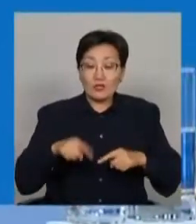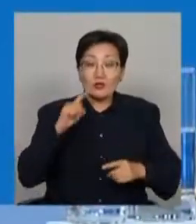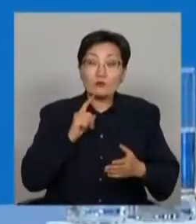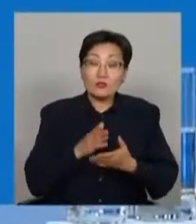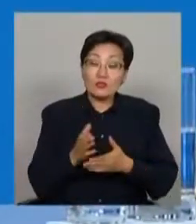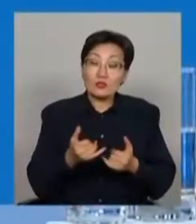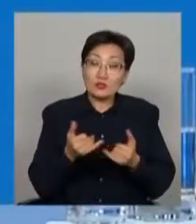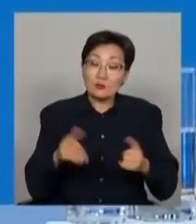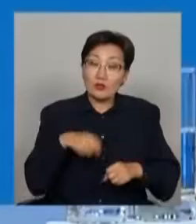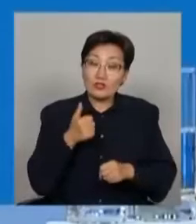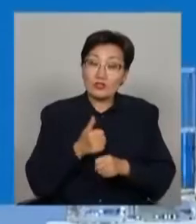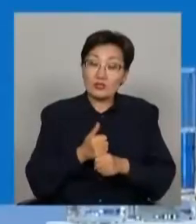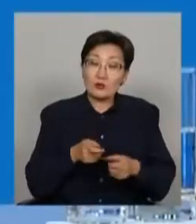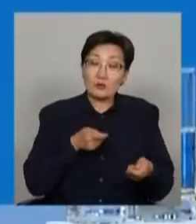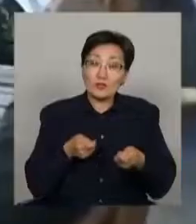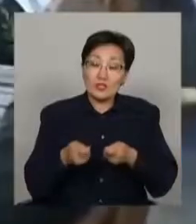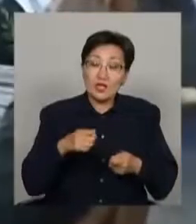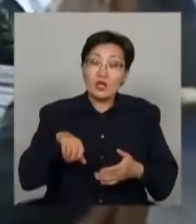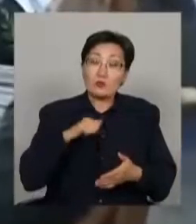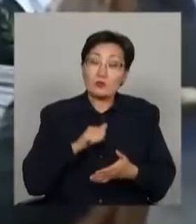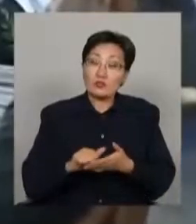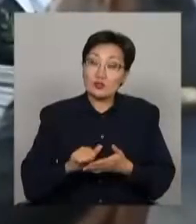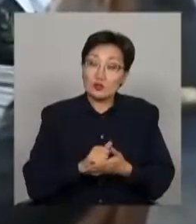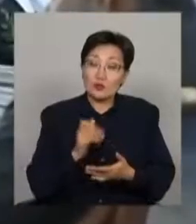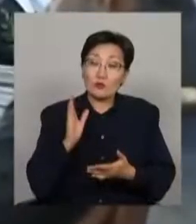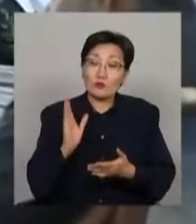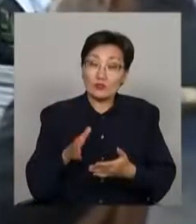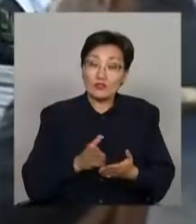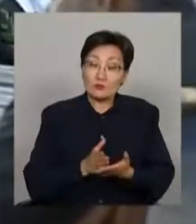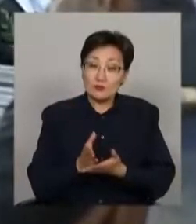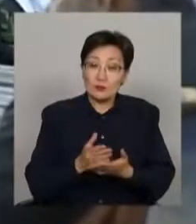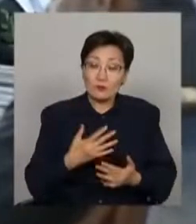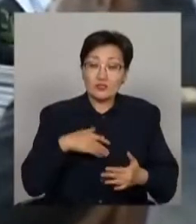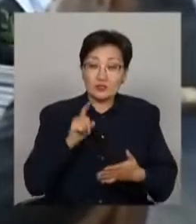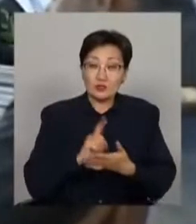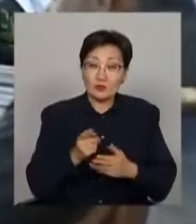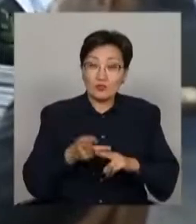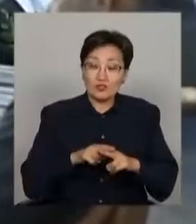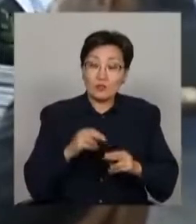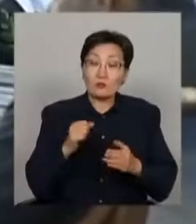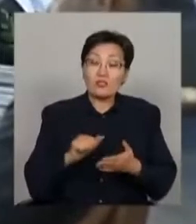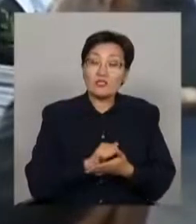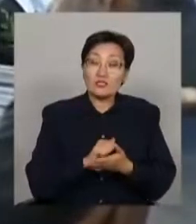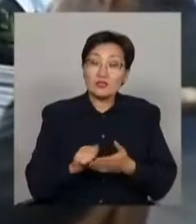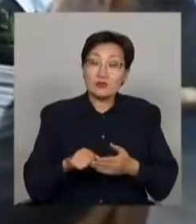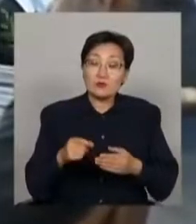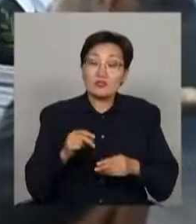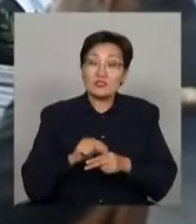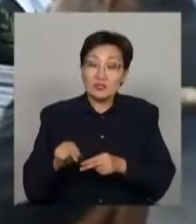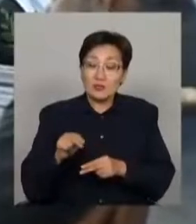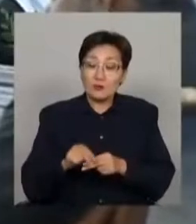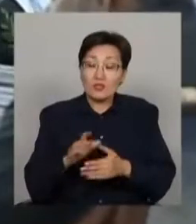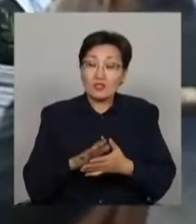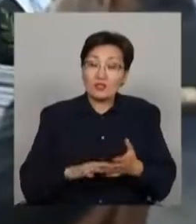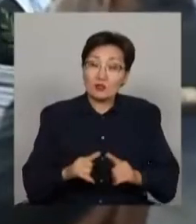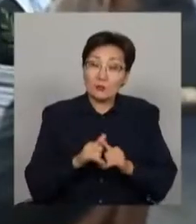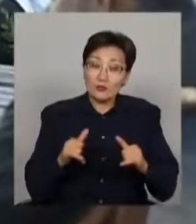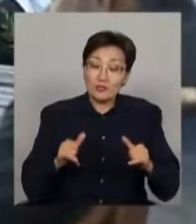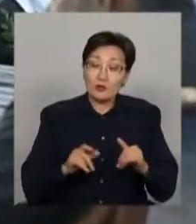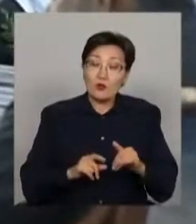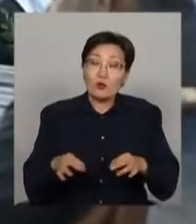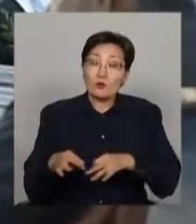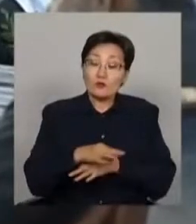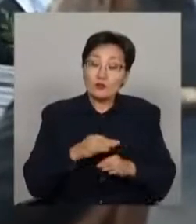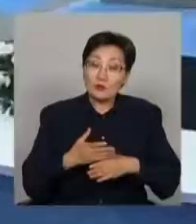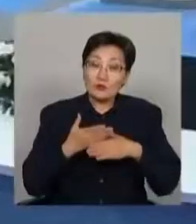үшін негізгі басшылық құжат ретінде қызмет ете алады. Біздің міндетіміз осы декларацияның идеяларын ілгерілету. Бастамамызға